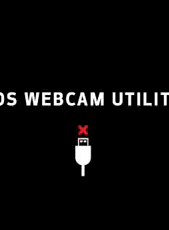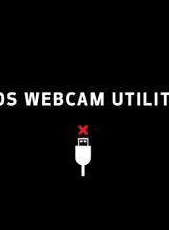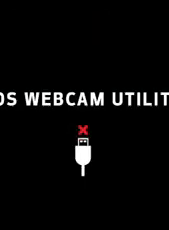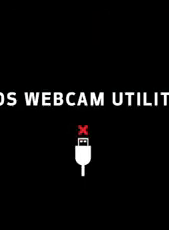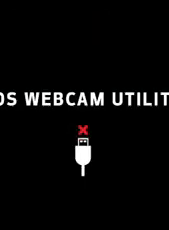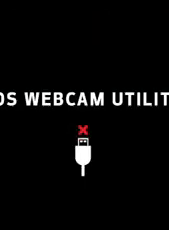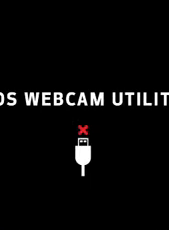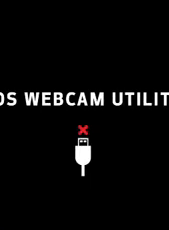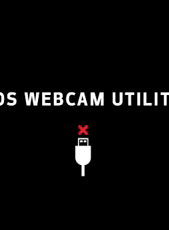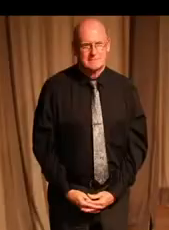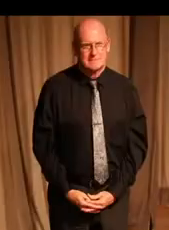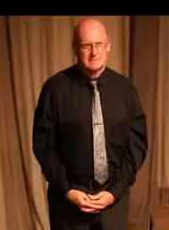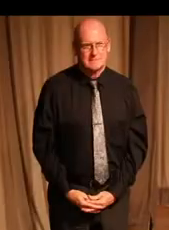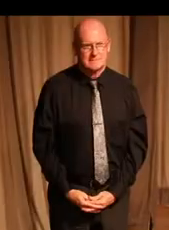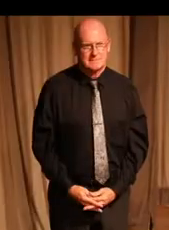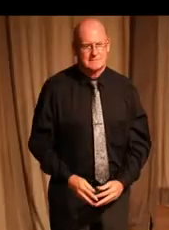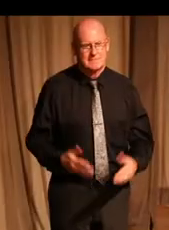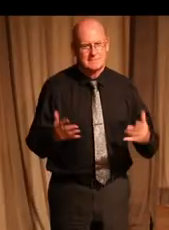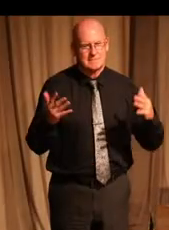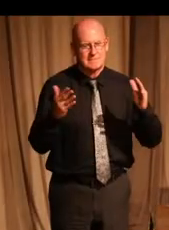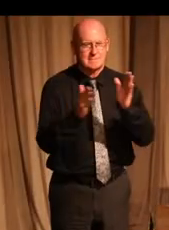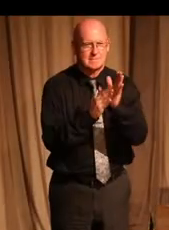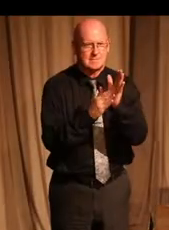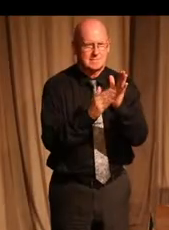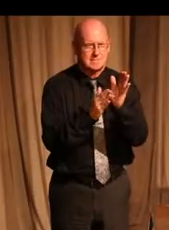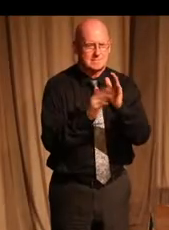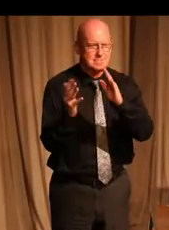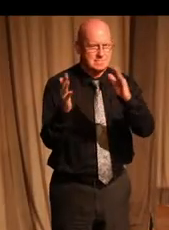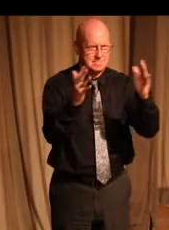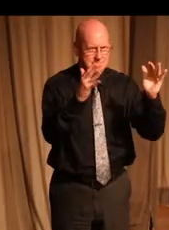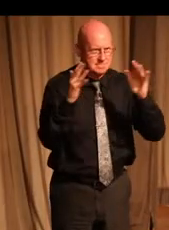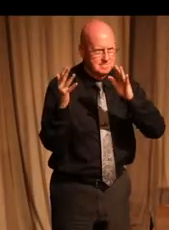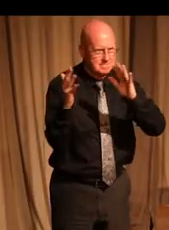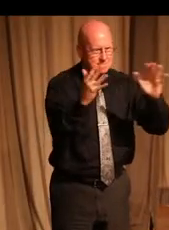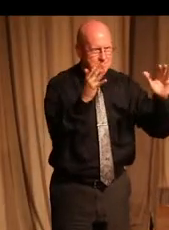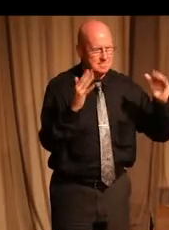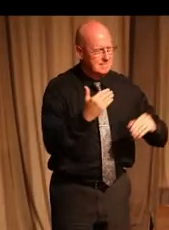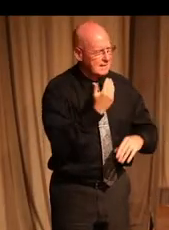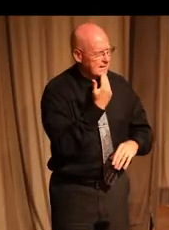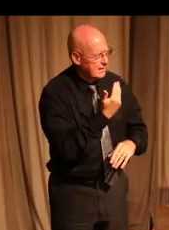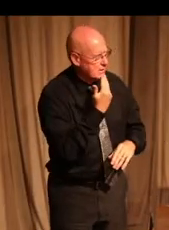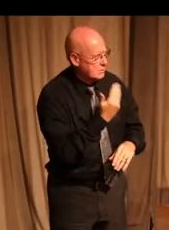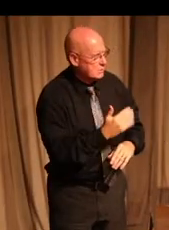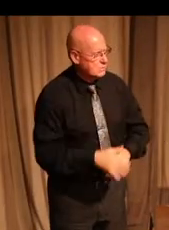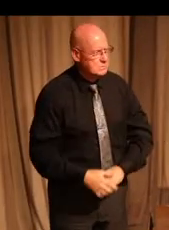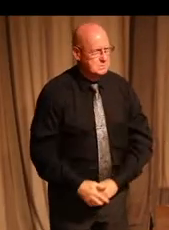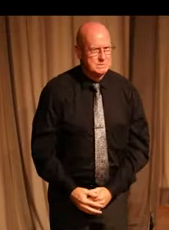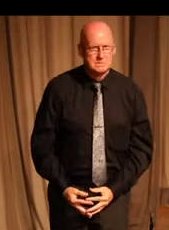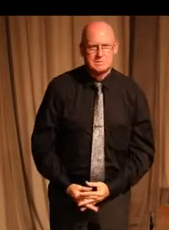m'effraie. Thank you. Thank you.